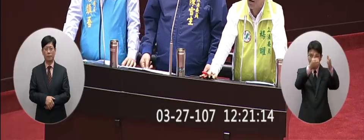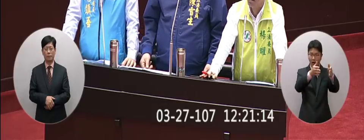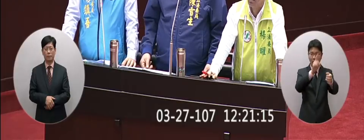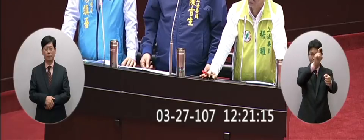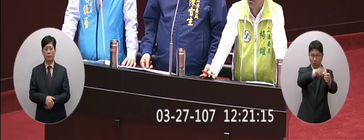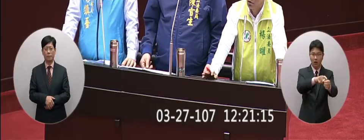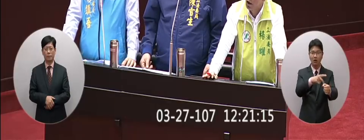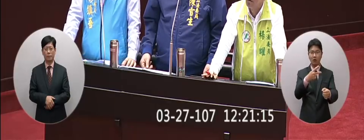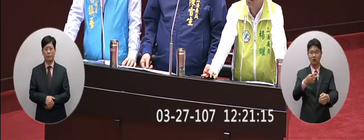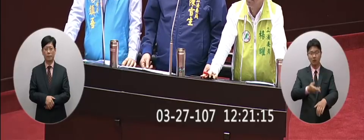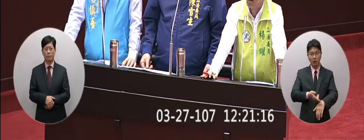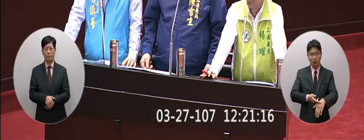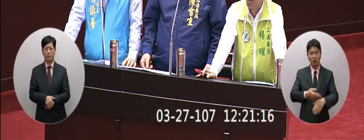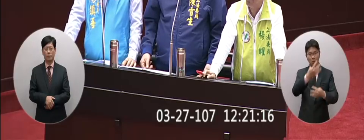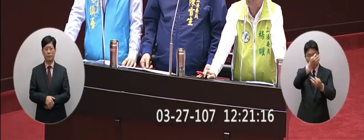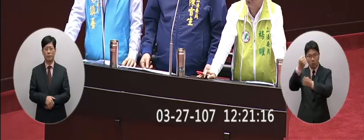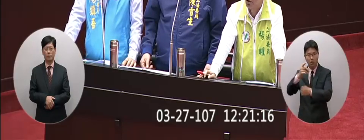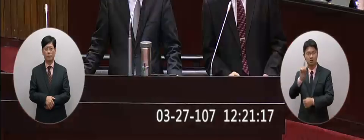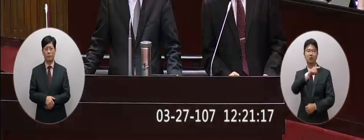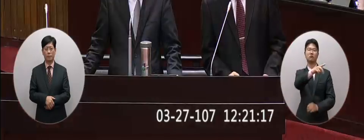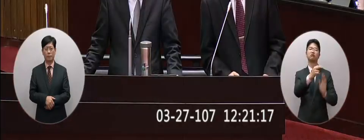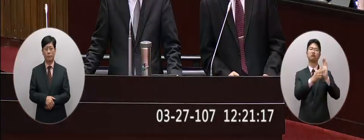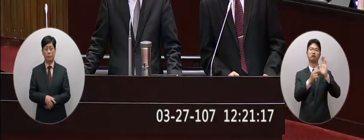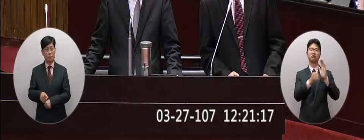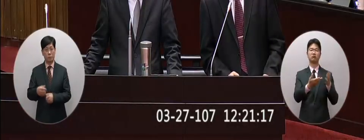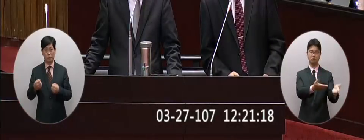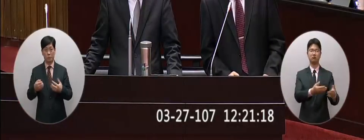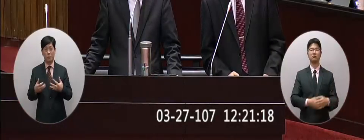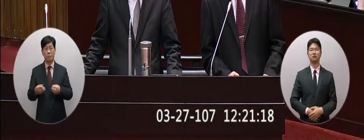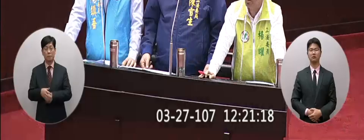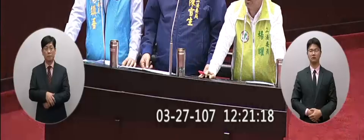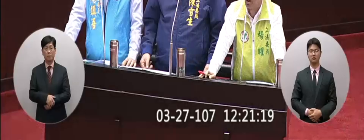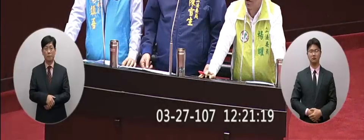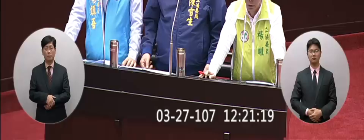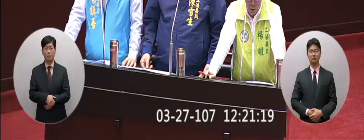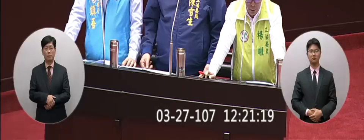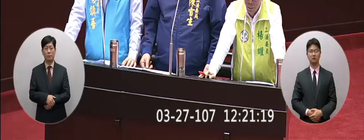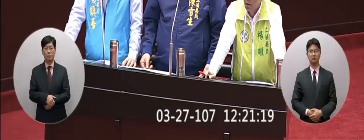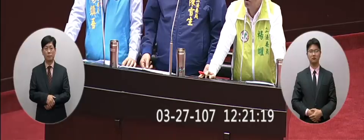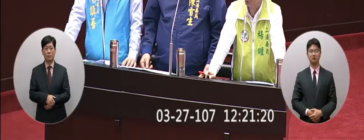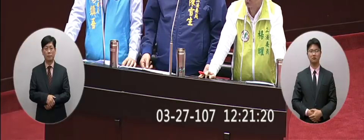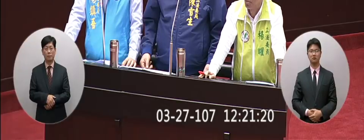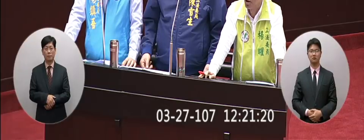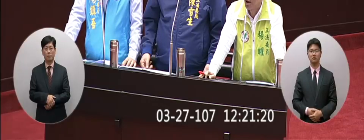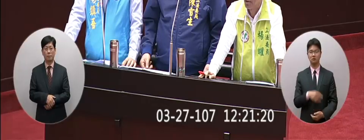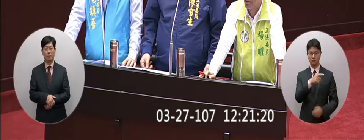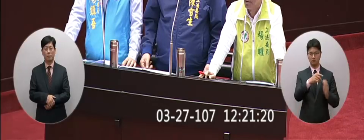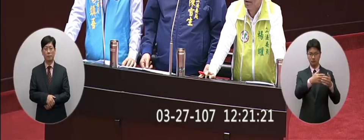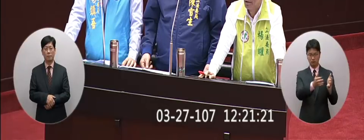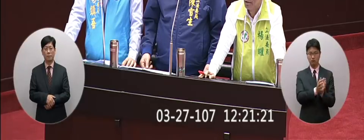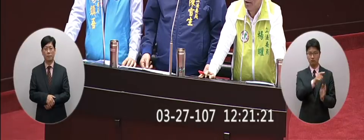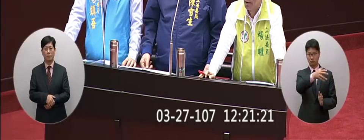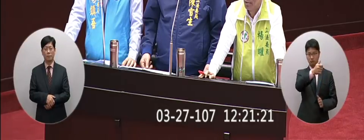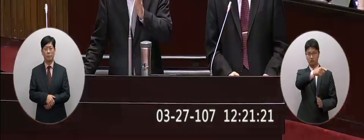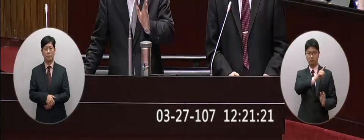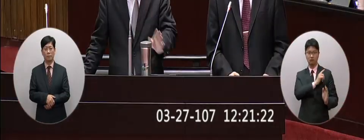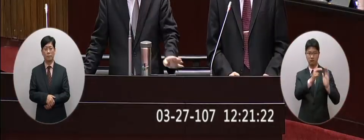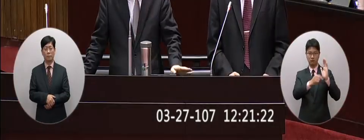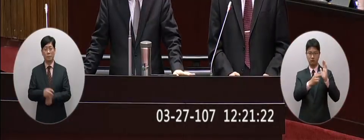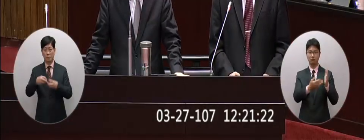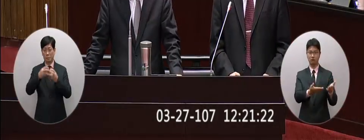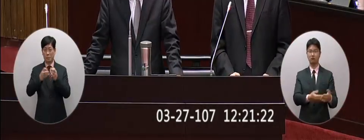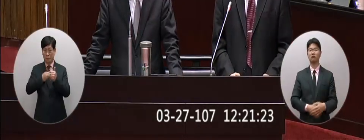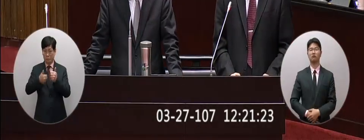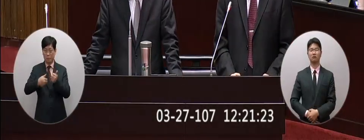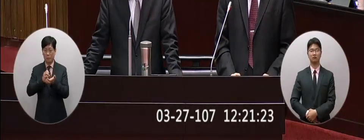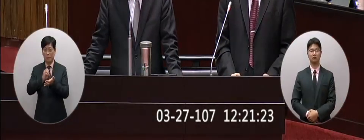做法、时程，好不好？部长，你做个说明，好。 你做个说明来。 这杨委员，我跟你